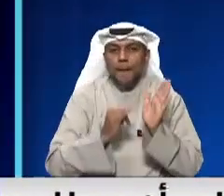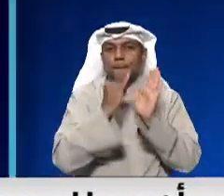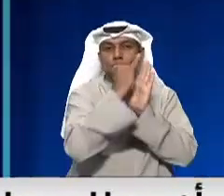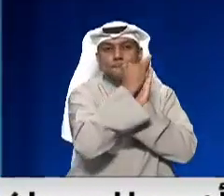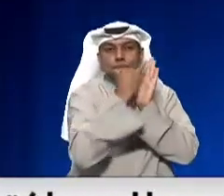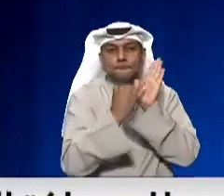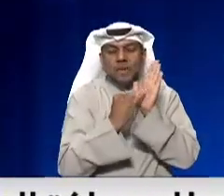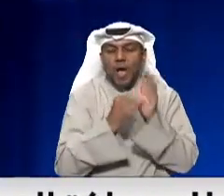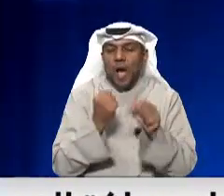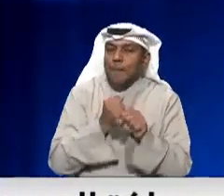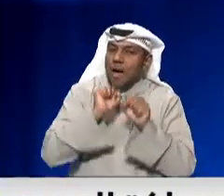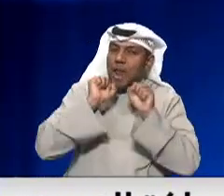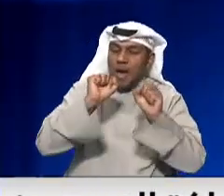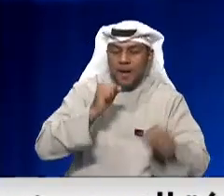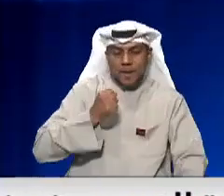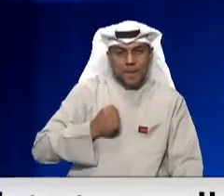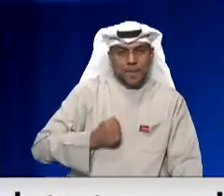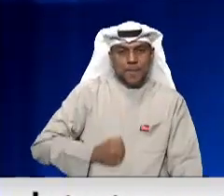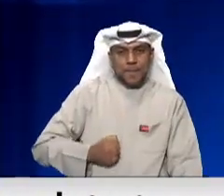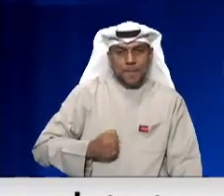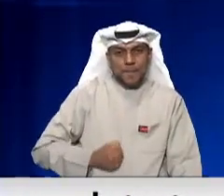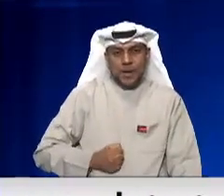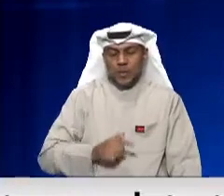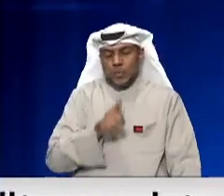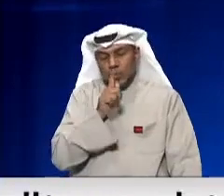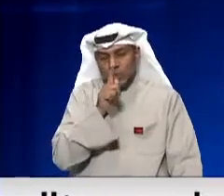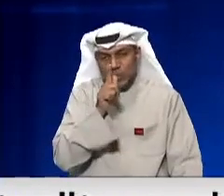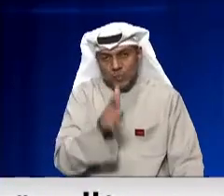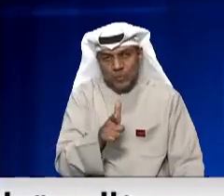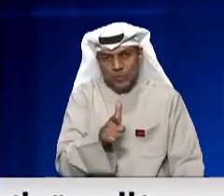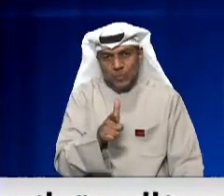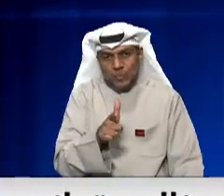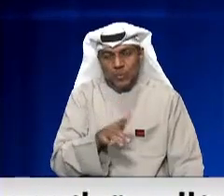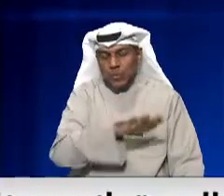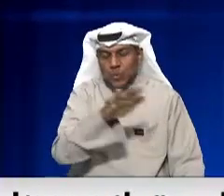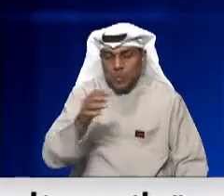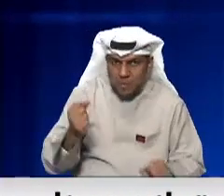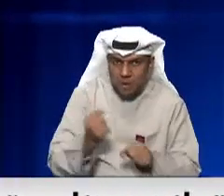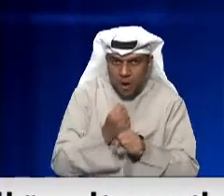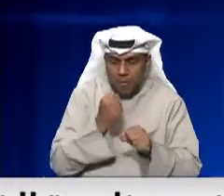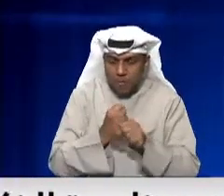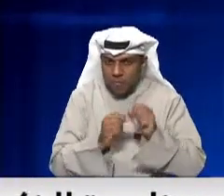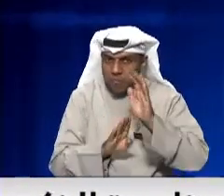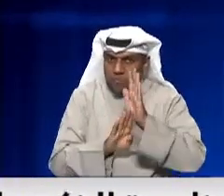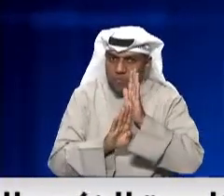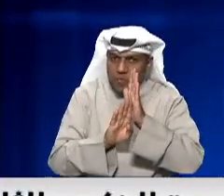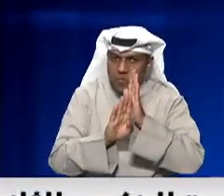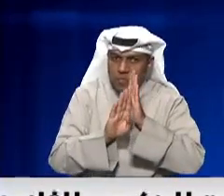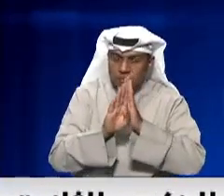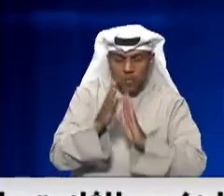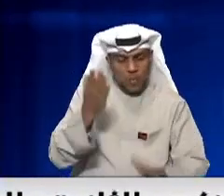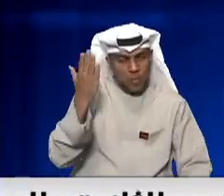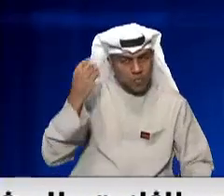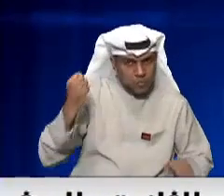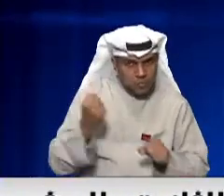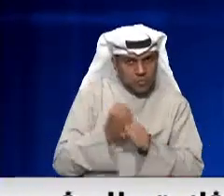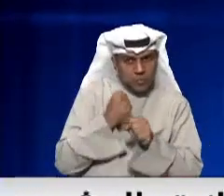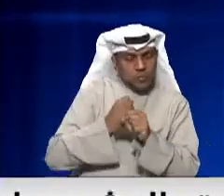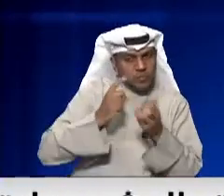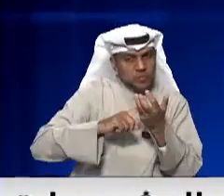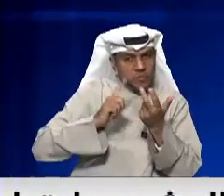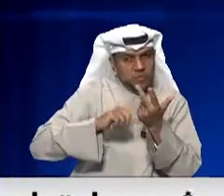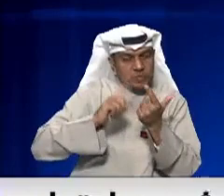البحرين الشقيقه مشيدا سموه رعاه الله بما حققه البلد الشقيق في عهد جلالته الميمون